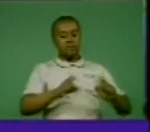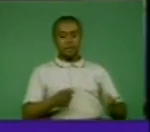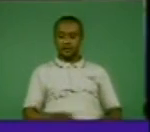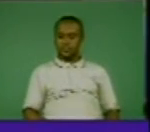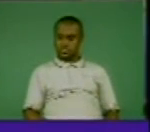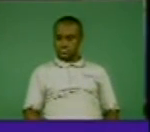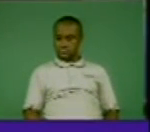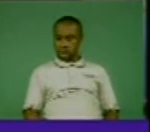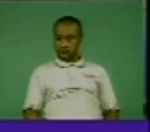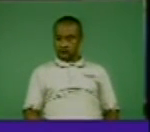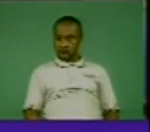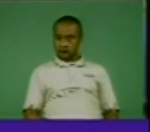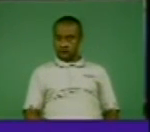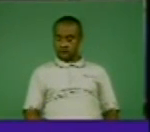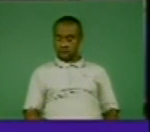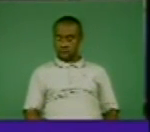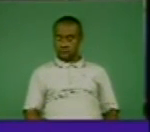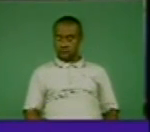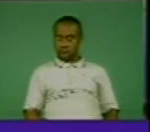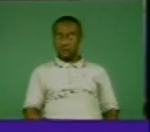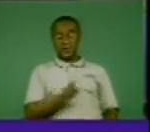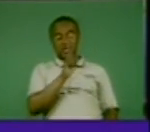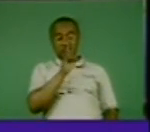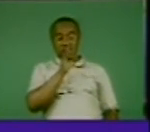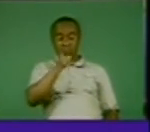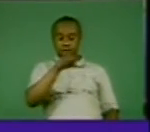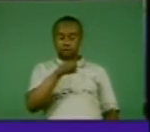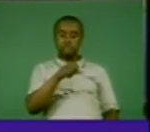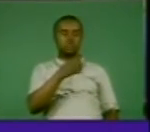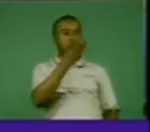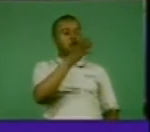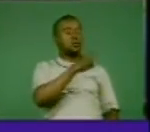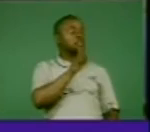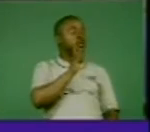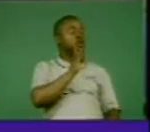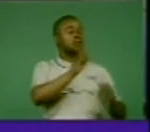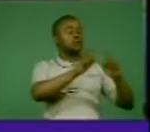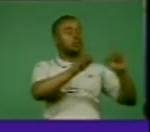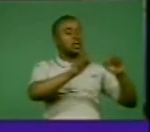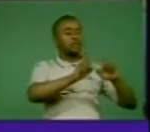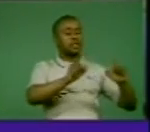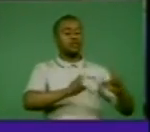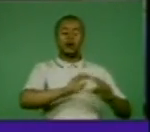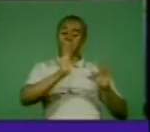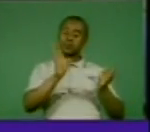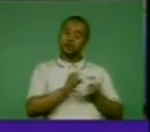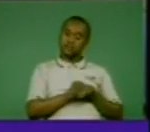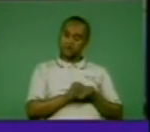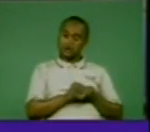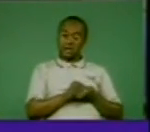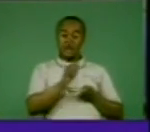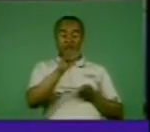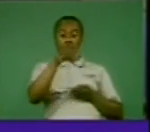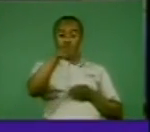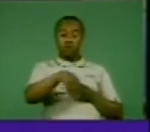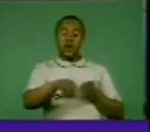Kura za siri ndio zilikuwa ni kura 40 kwa kila ibara, kwenye kila ibara, kwa ibara zote. Hapakuwa na kura ya